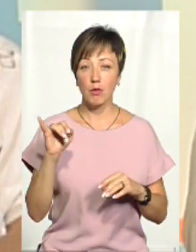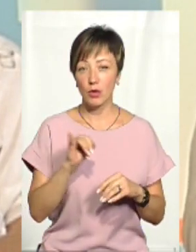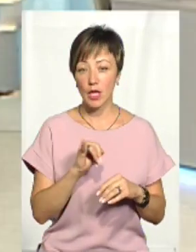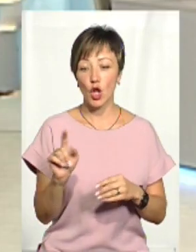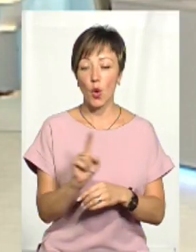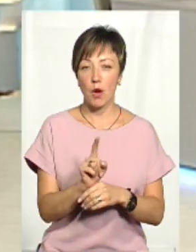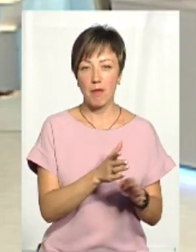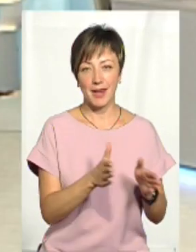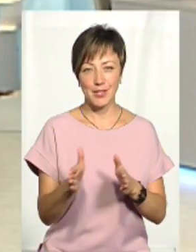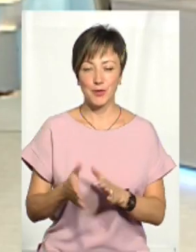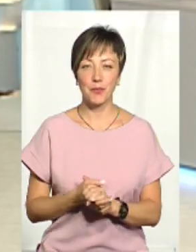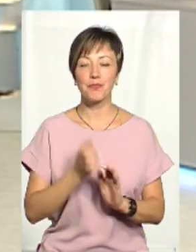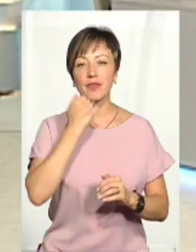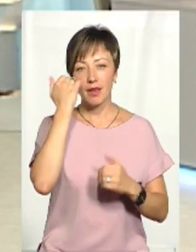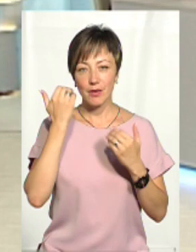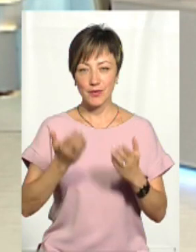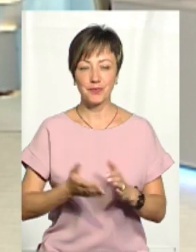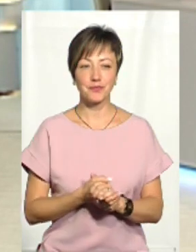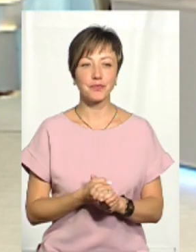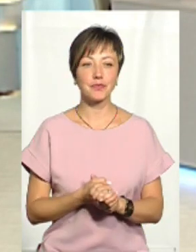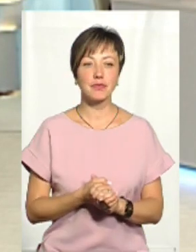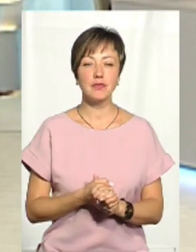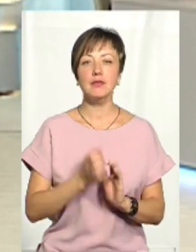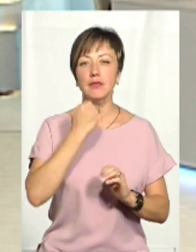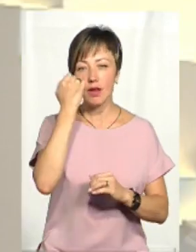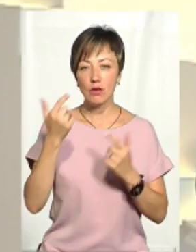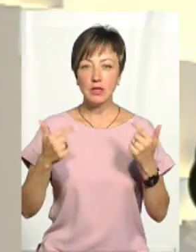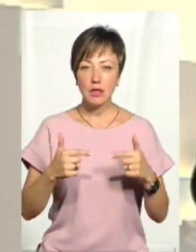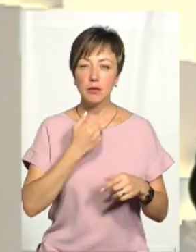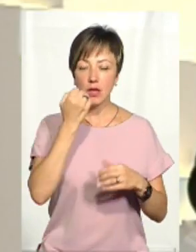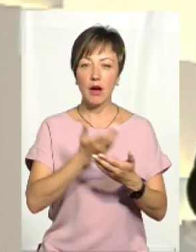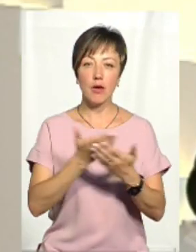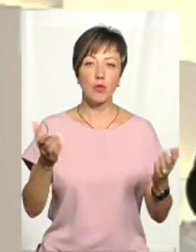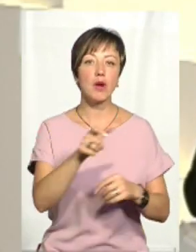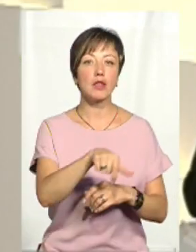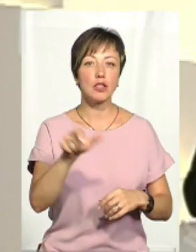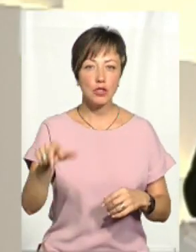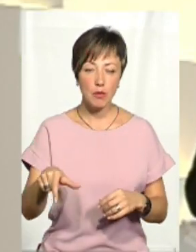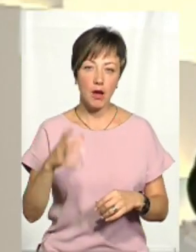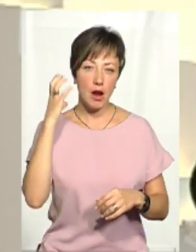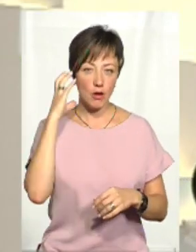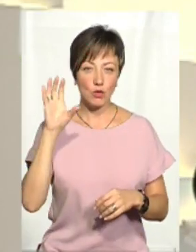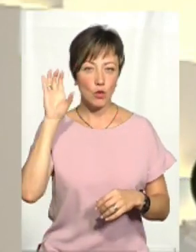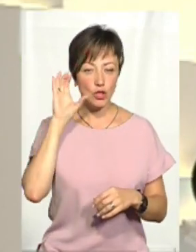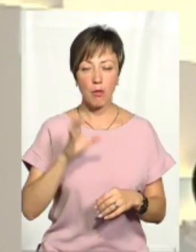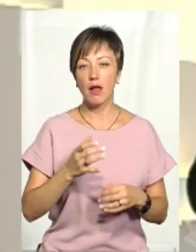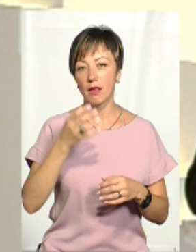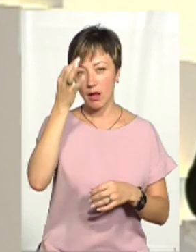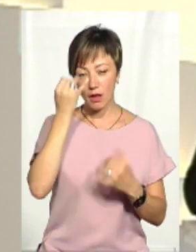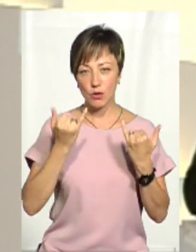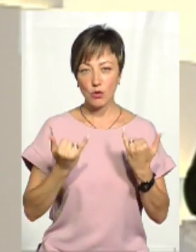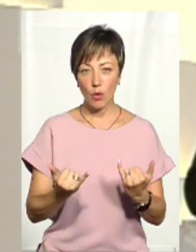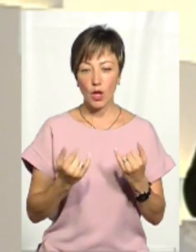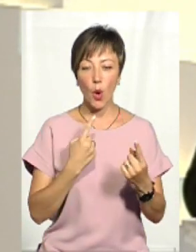якби нормалізує. Дякую. Його стан. Дякую нашим гостям, дякую телеглядачам та радіослухачам. Нагадаю, що